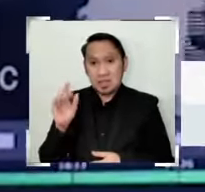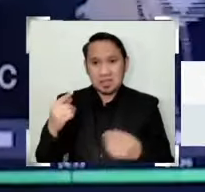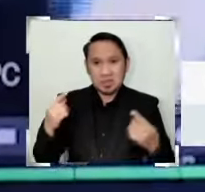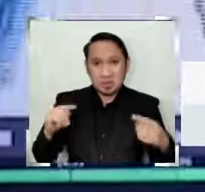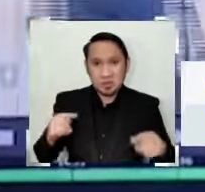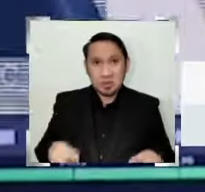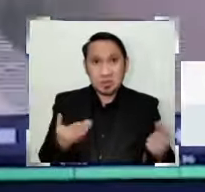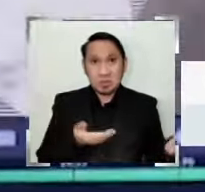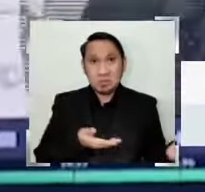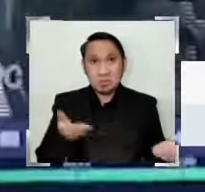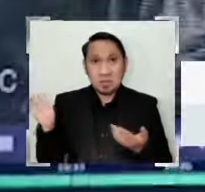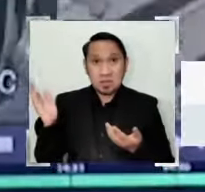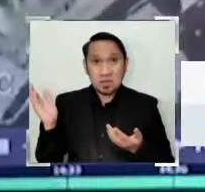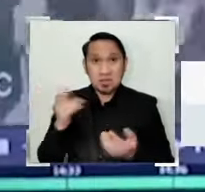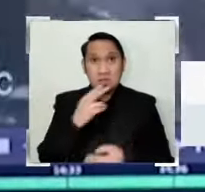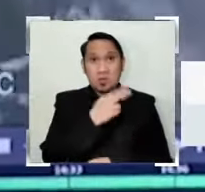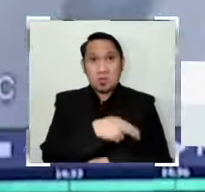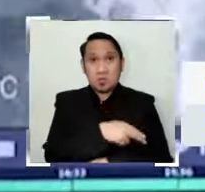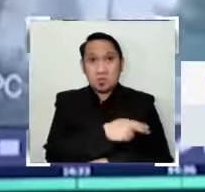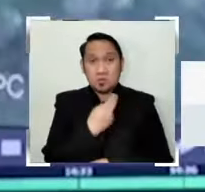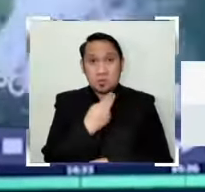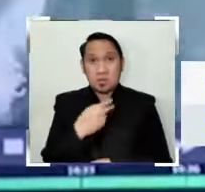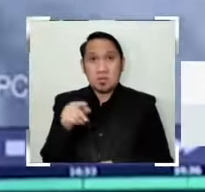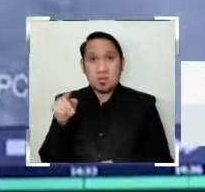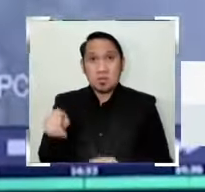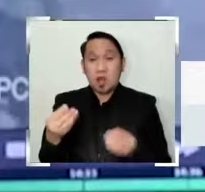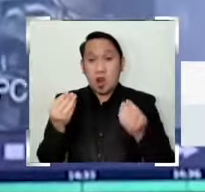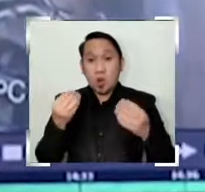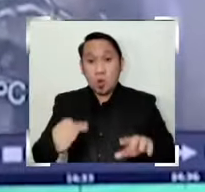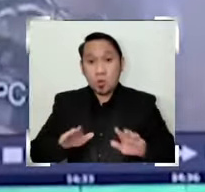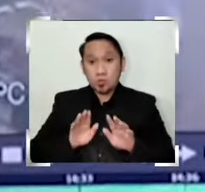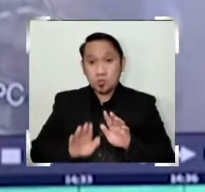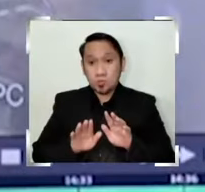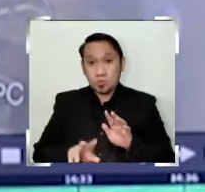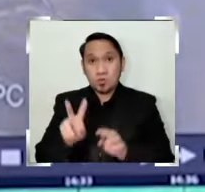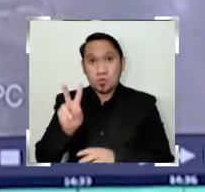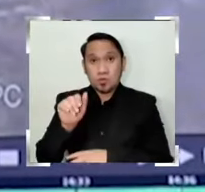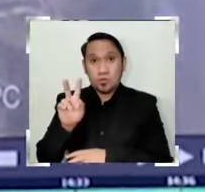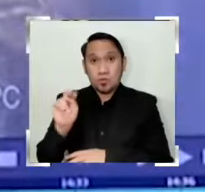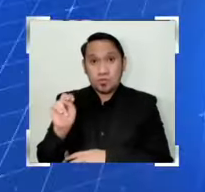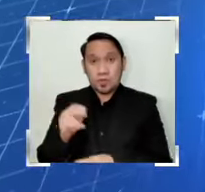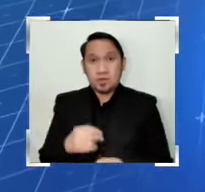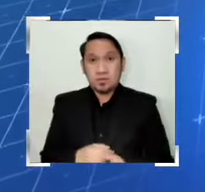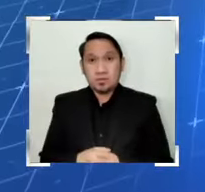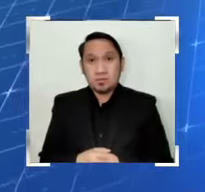ospital. Sa imbestigasyon na walang umano ng preno ang van.